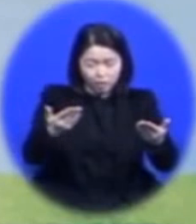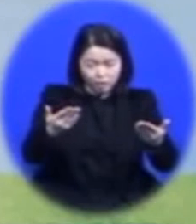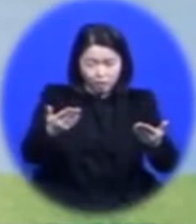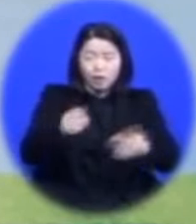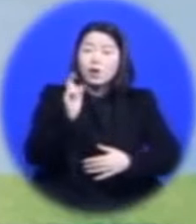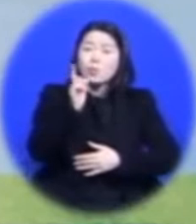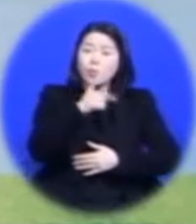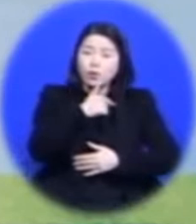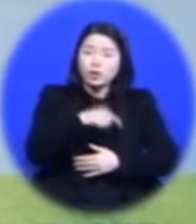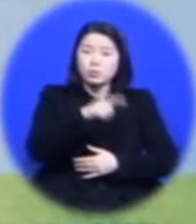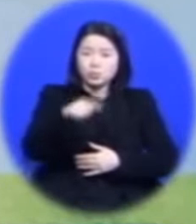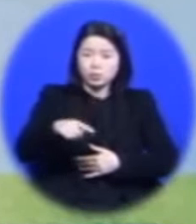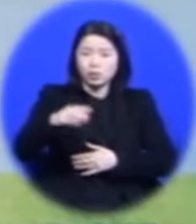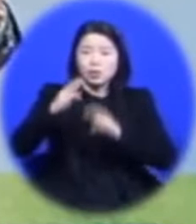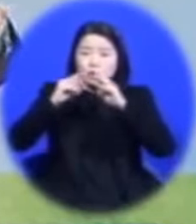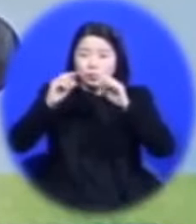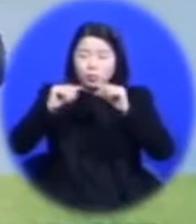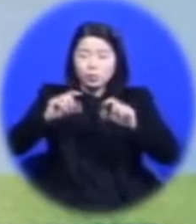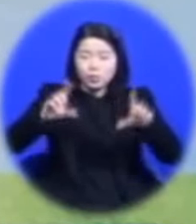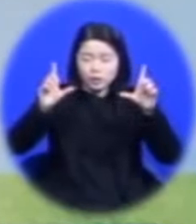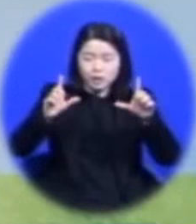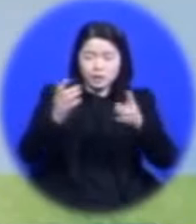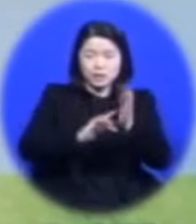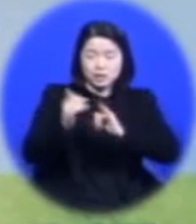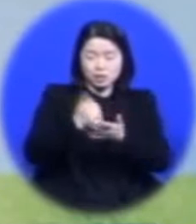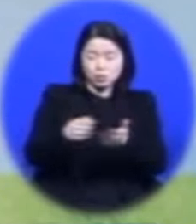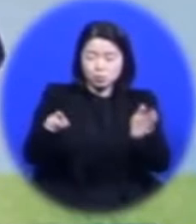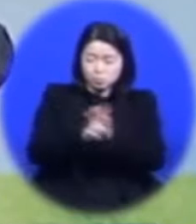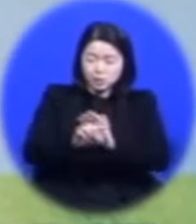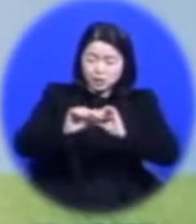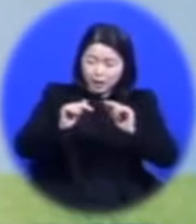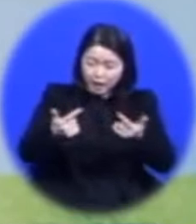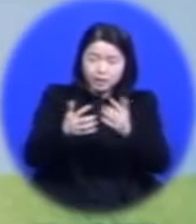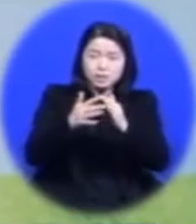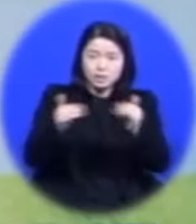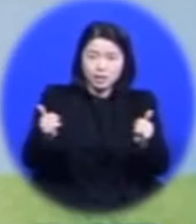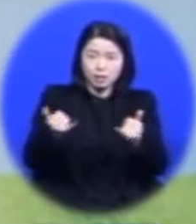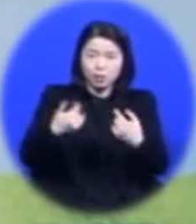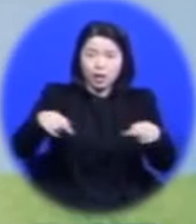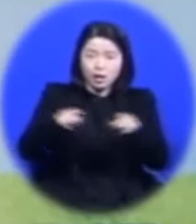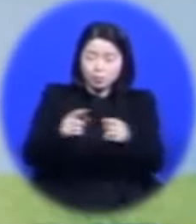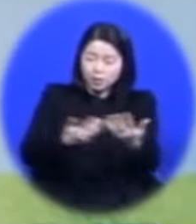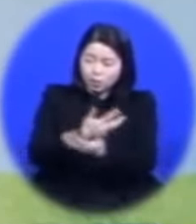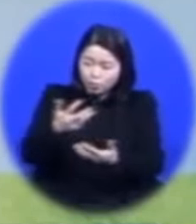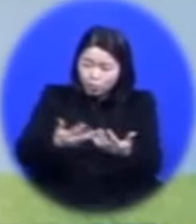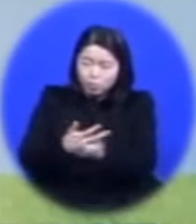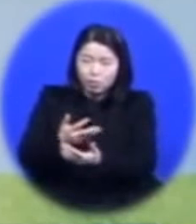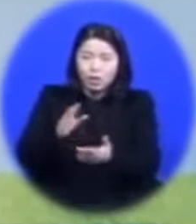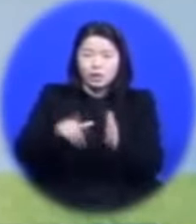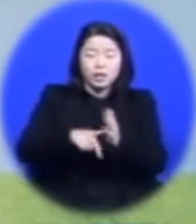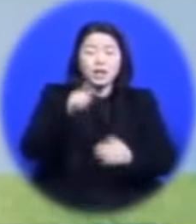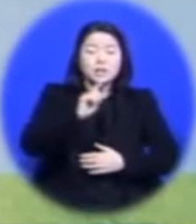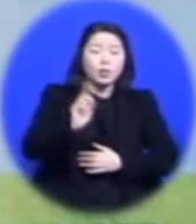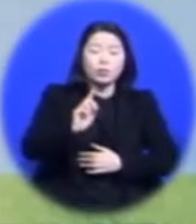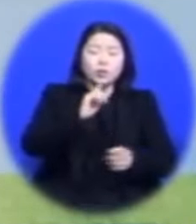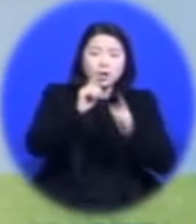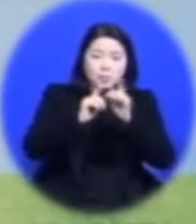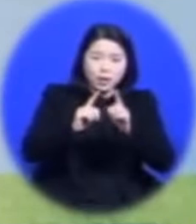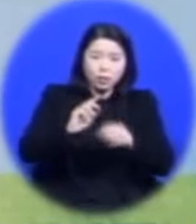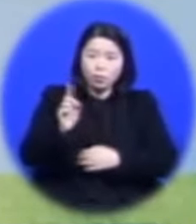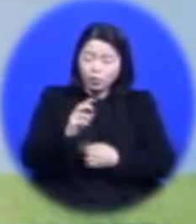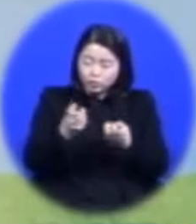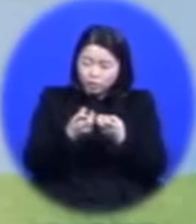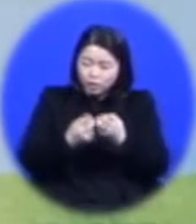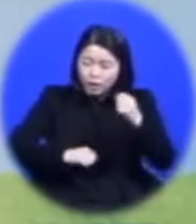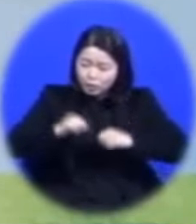토요일까지 예수 안 믿는 사람하고 같이 어울려 지내는 일터 현장에서 그거 어떻게 말하고 어떻게 행동하고